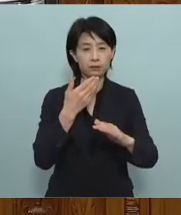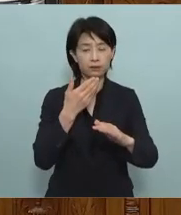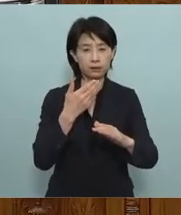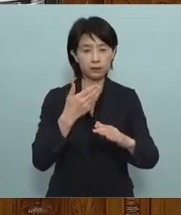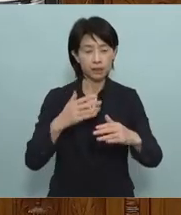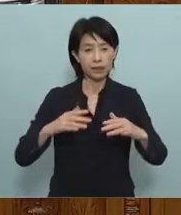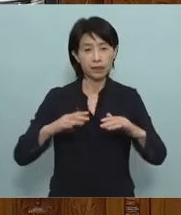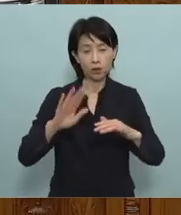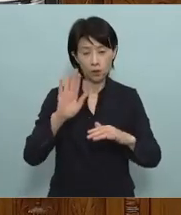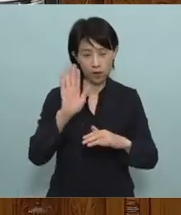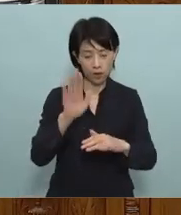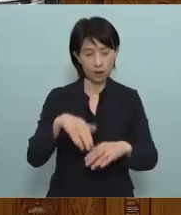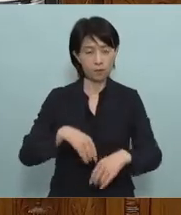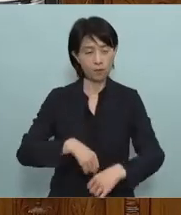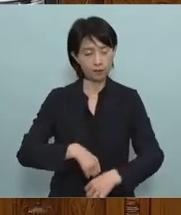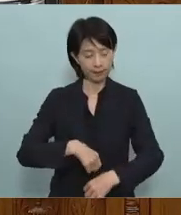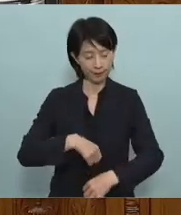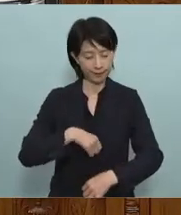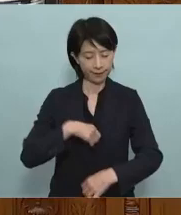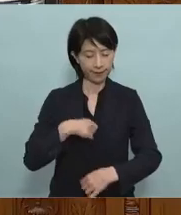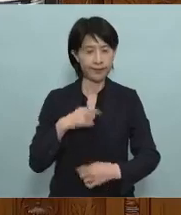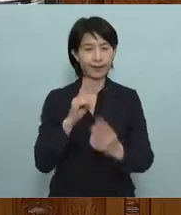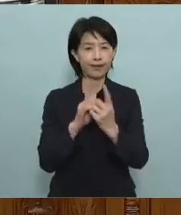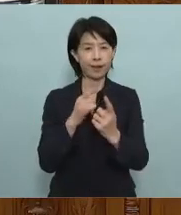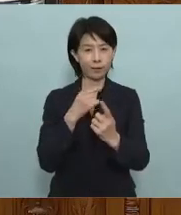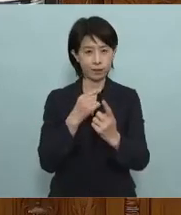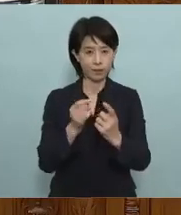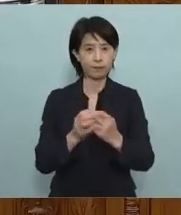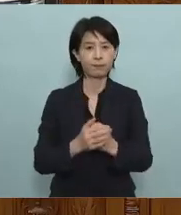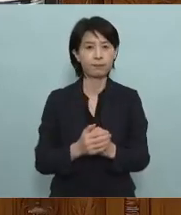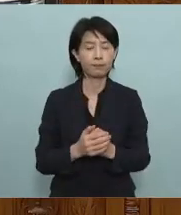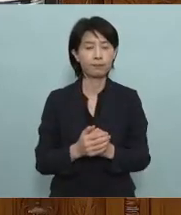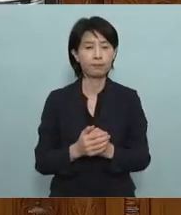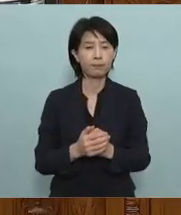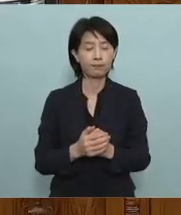審議に引き続き誠実に対応してまいります。旧